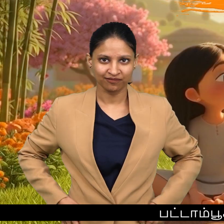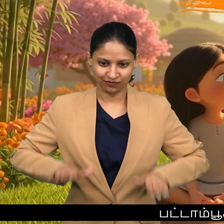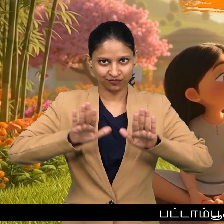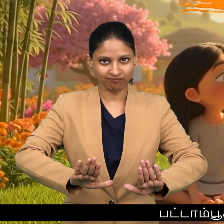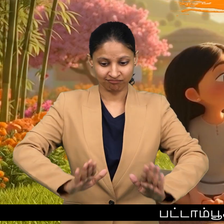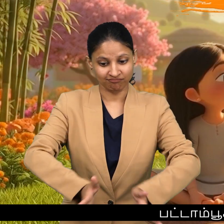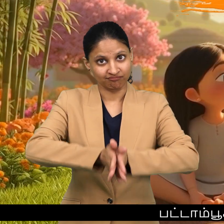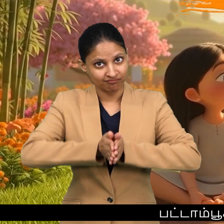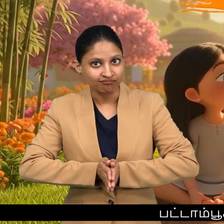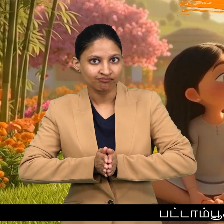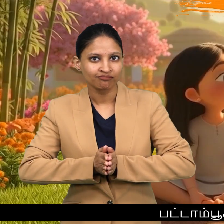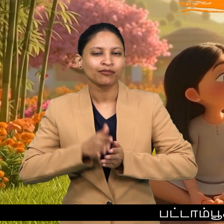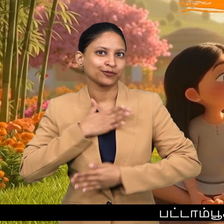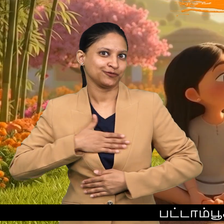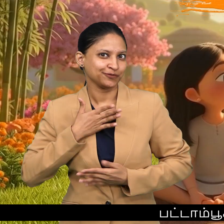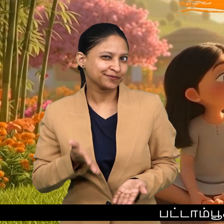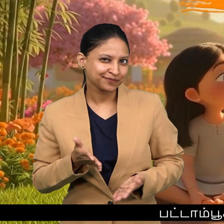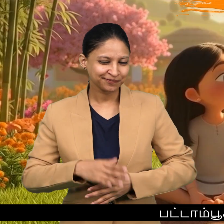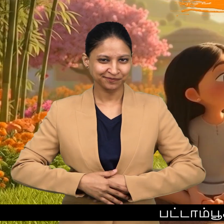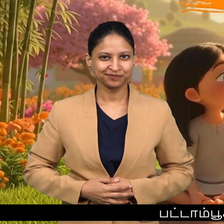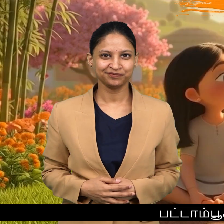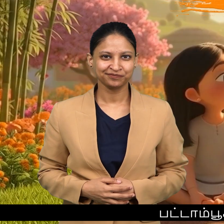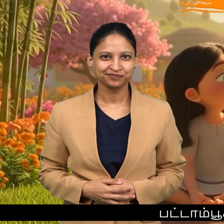பட்டாம்பூச்சி ஆசன பயிற்சி.